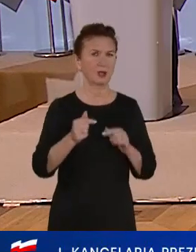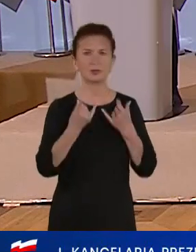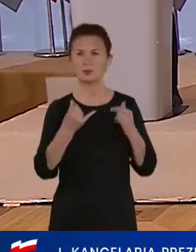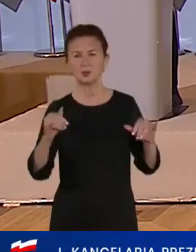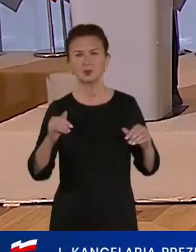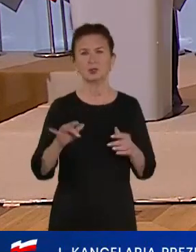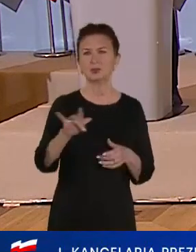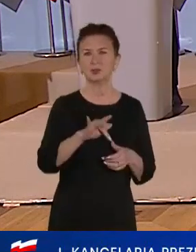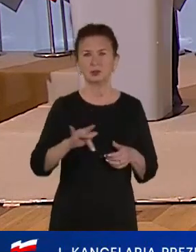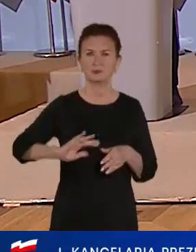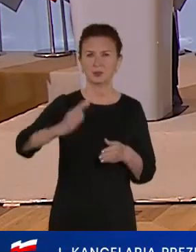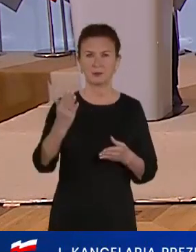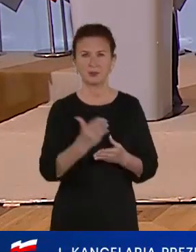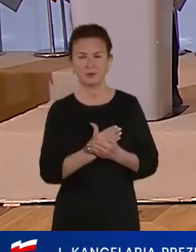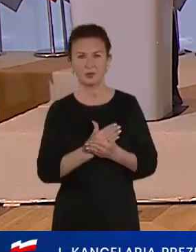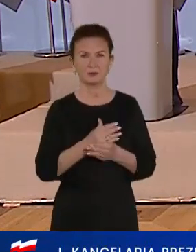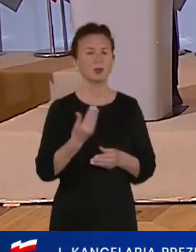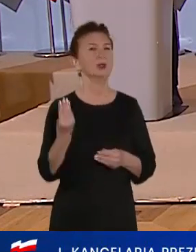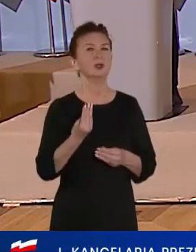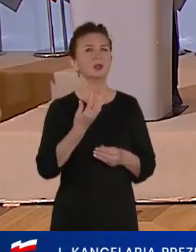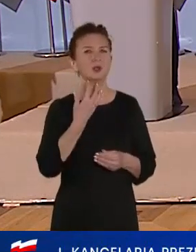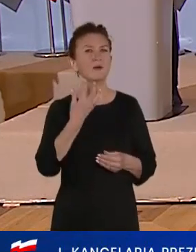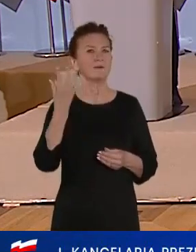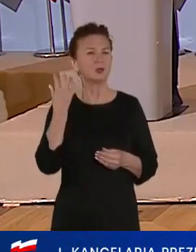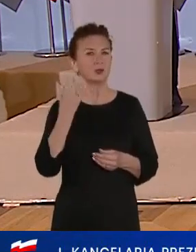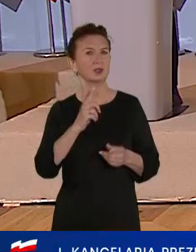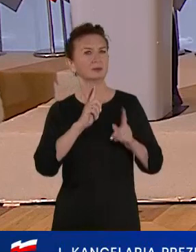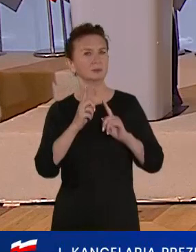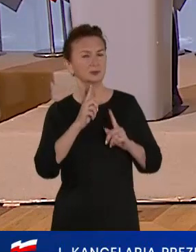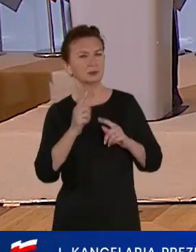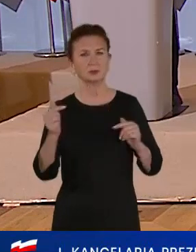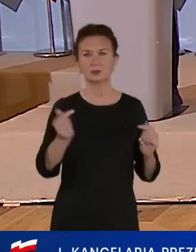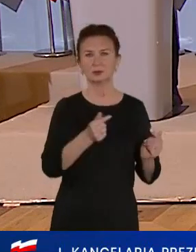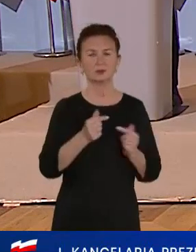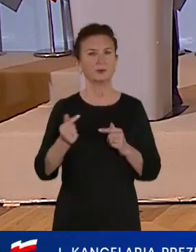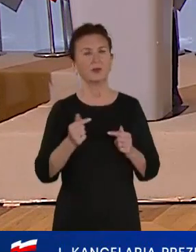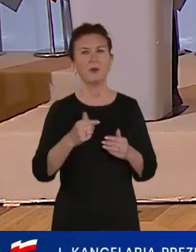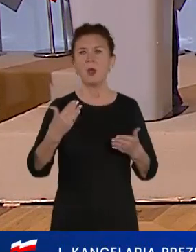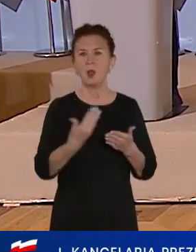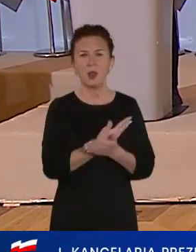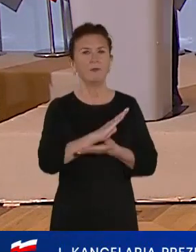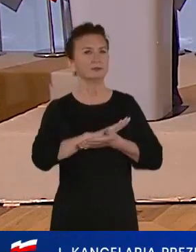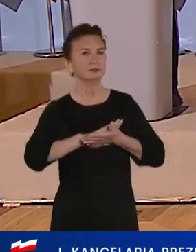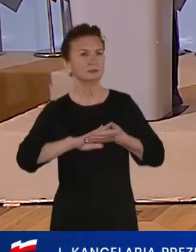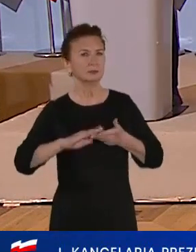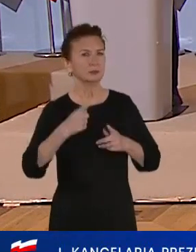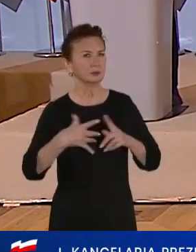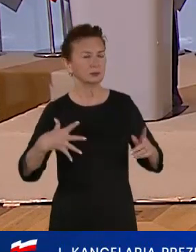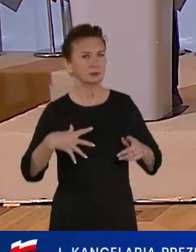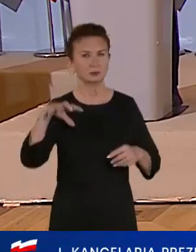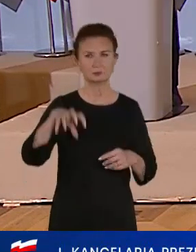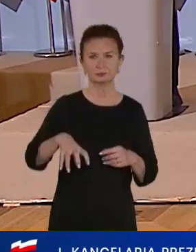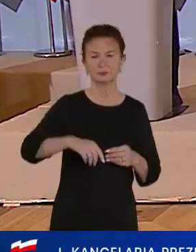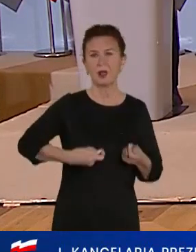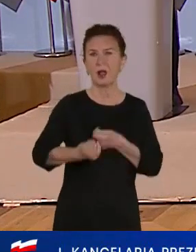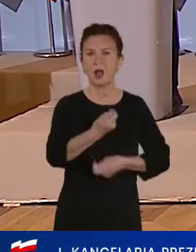wczoraj dyskutowałem szczegóły nowych rygorów sanitarnych z branżą handlową. Rząd zdecydował